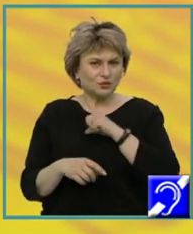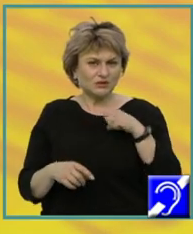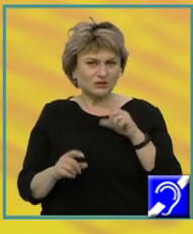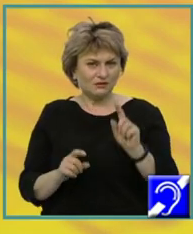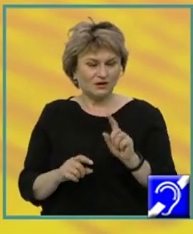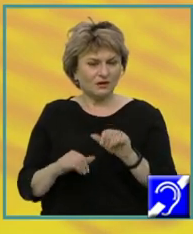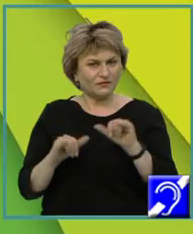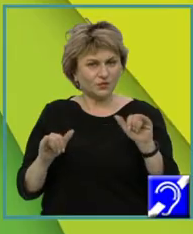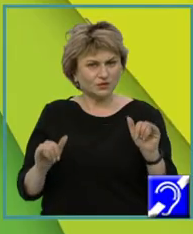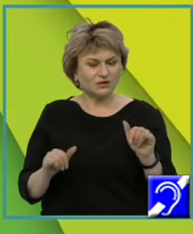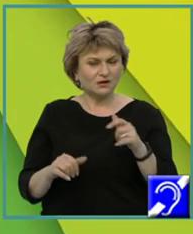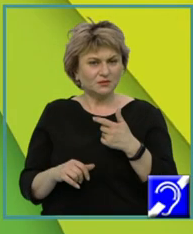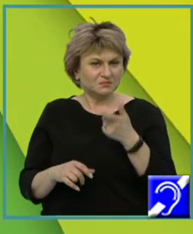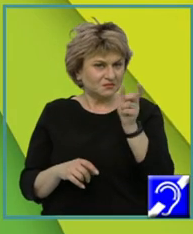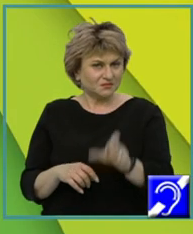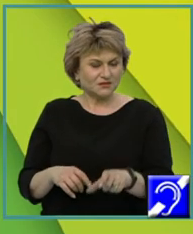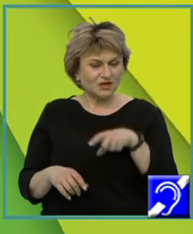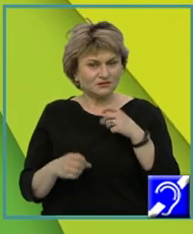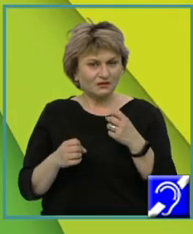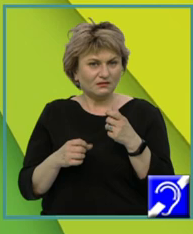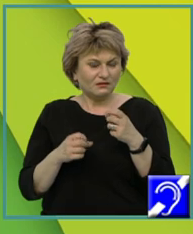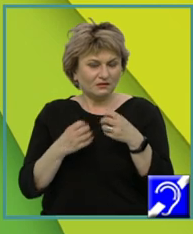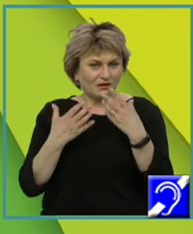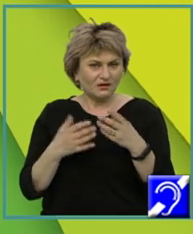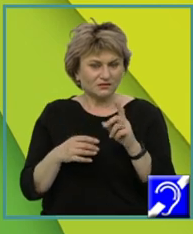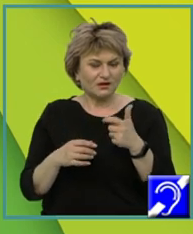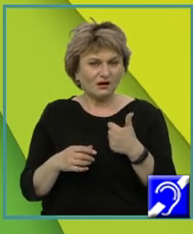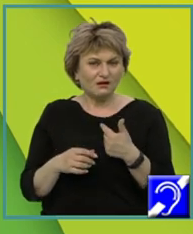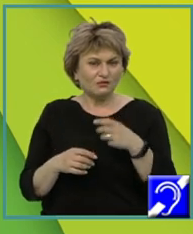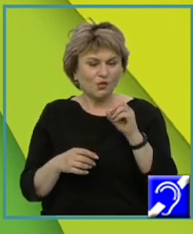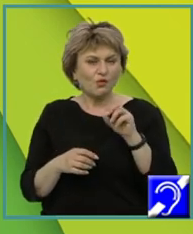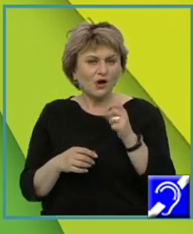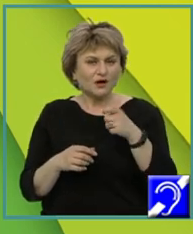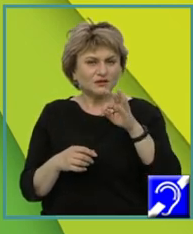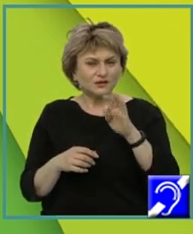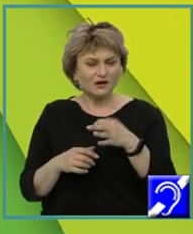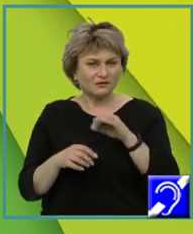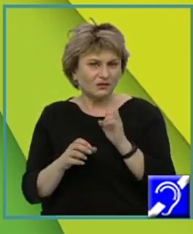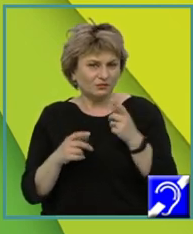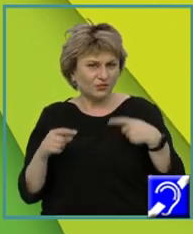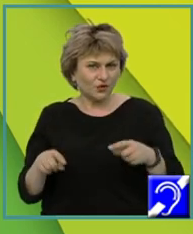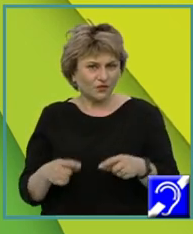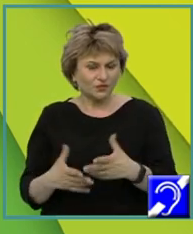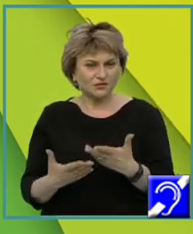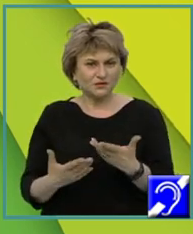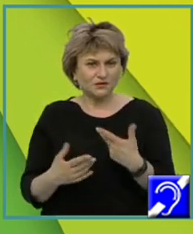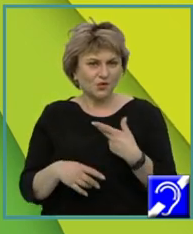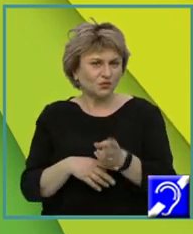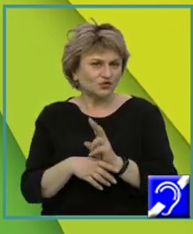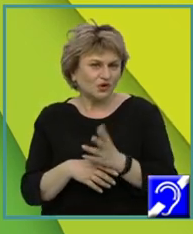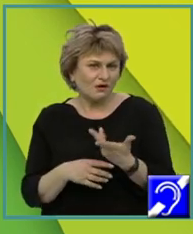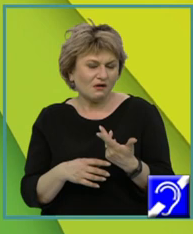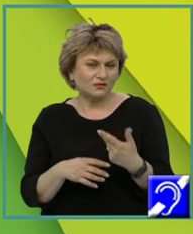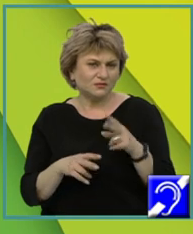evoluția crizei personajului este clar De la o anxietate profundă ce mă fac dacă mă înșeală și vă